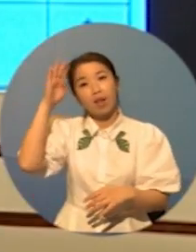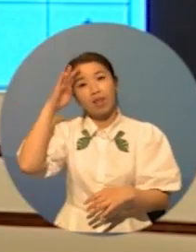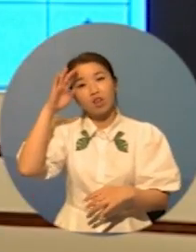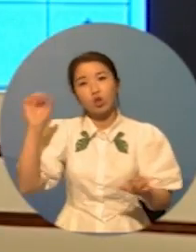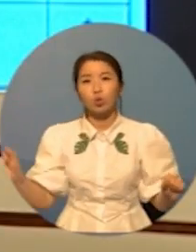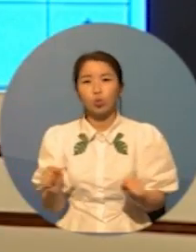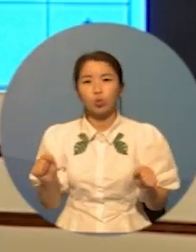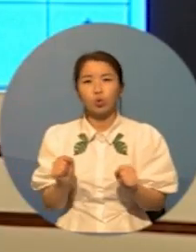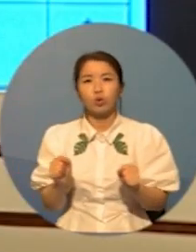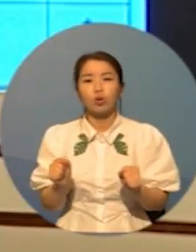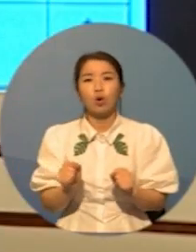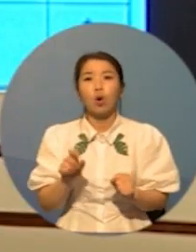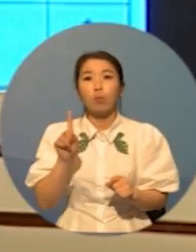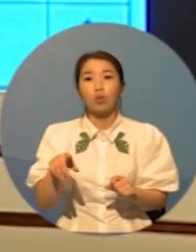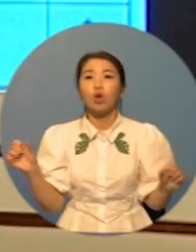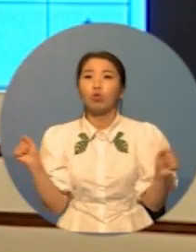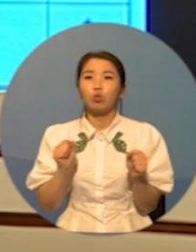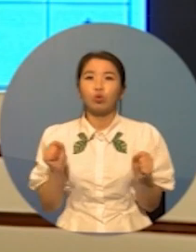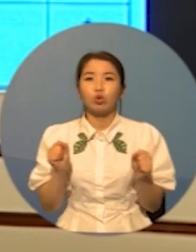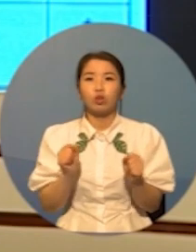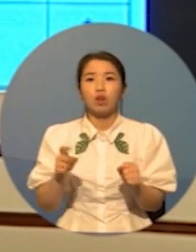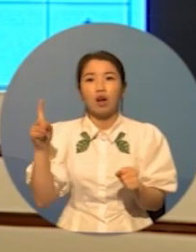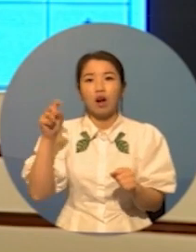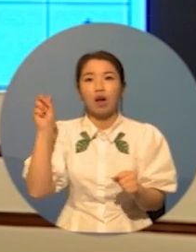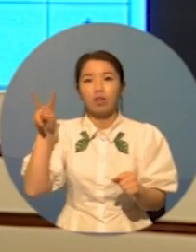көрді хал фейлі.